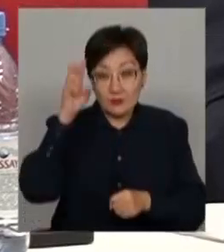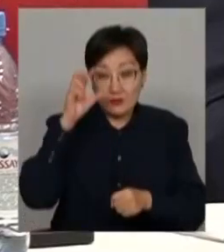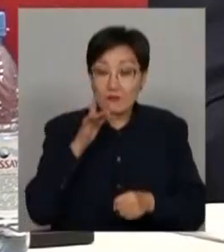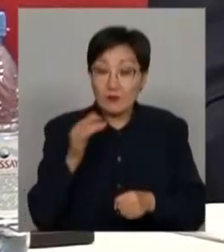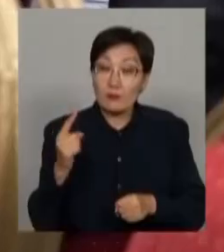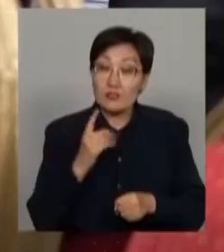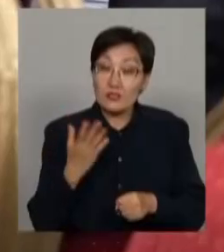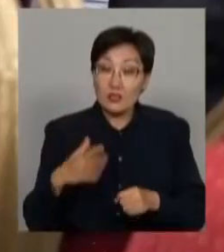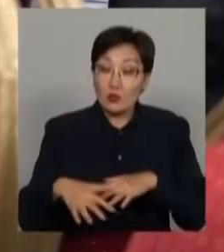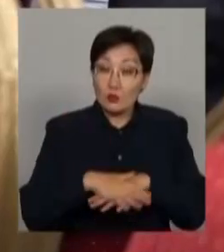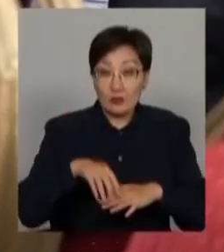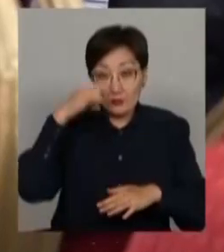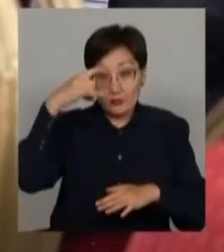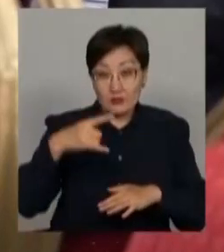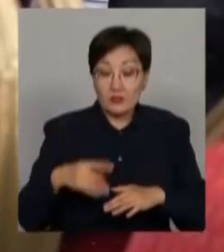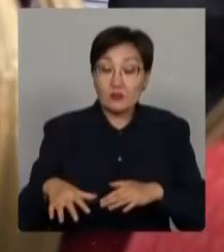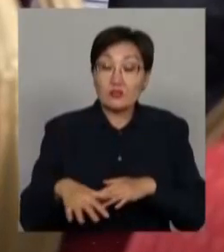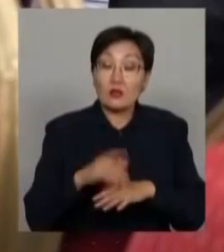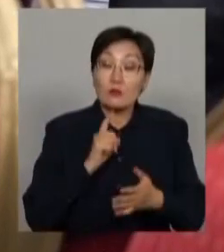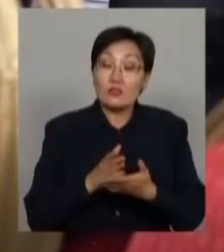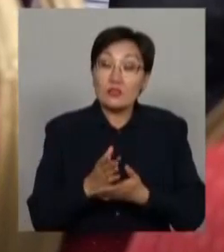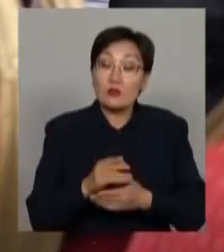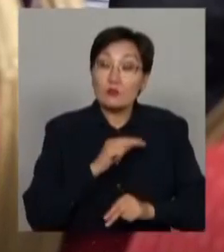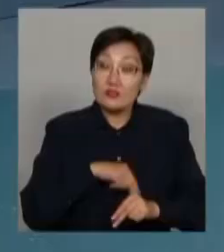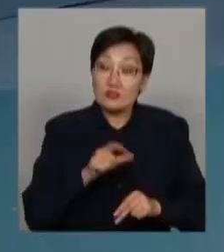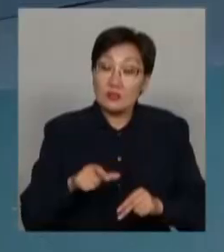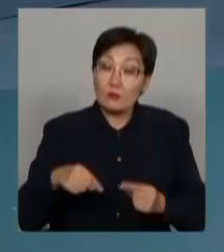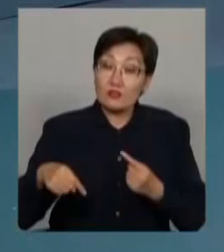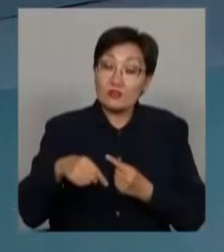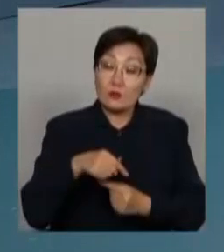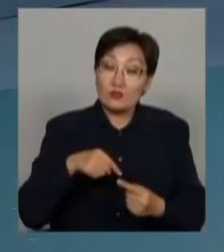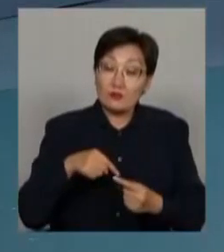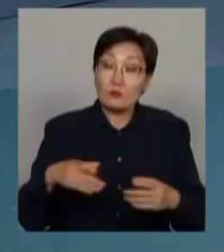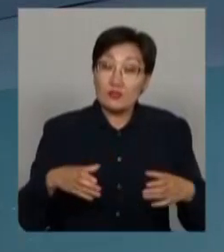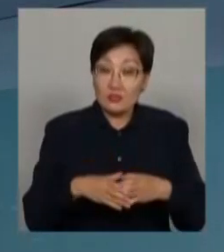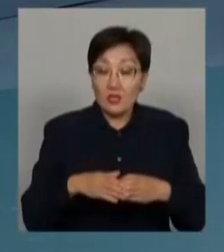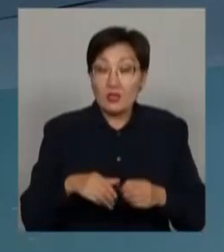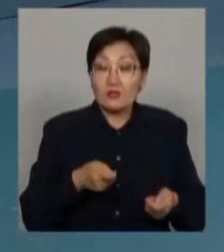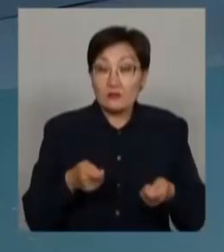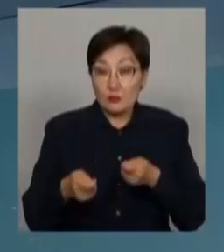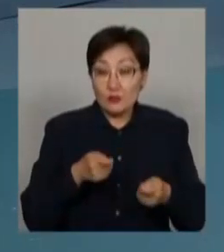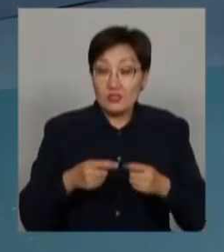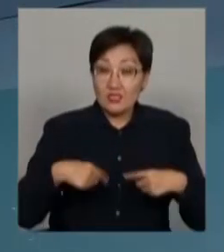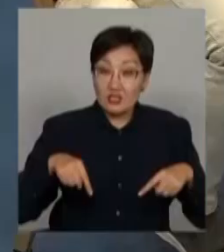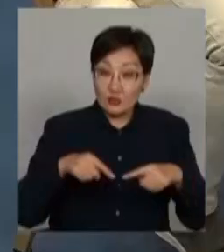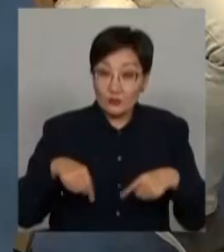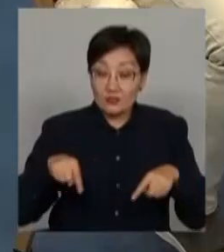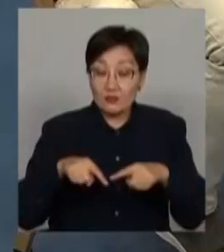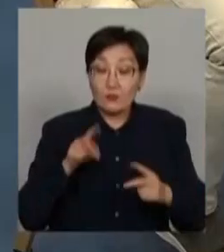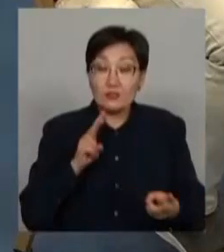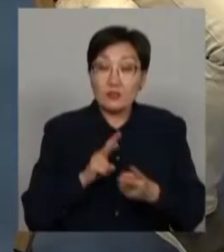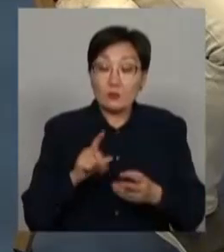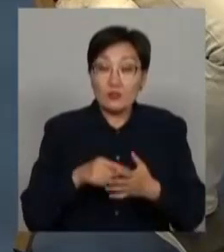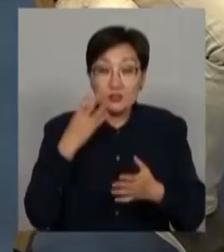послания народу Казахстана. Сегодня общественные и политические деятели, представители бизнес-сообщества и лидеры общественных организаций